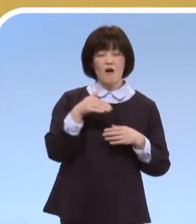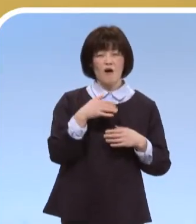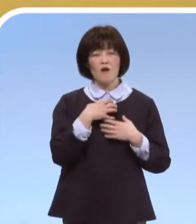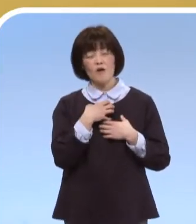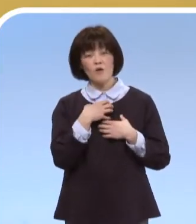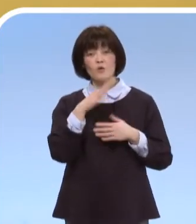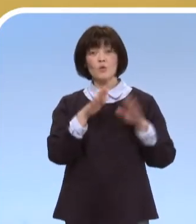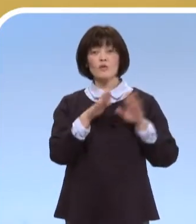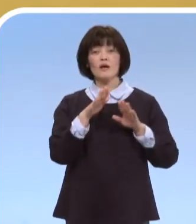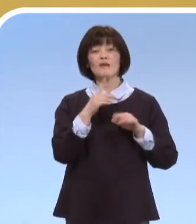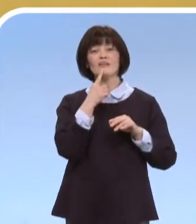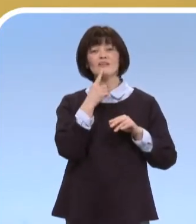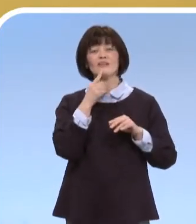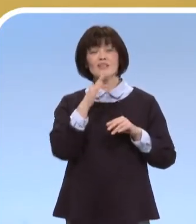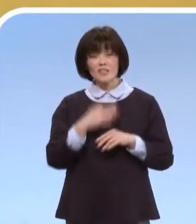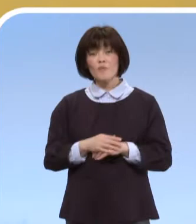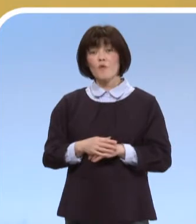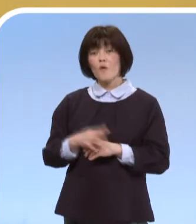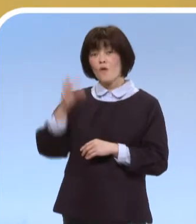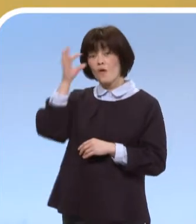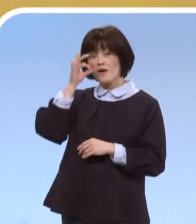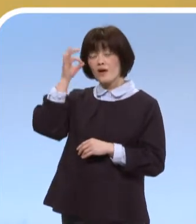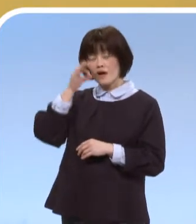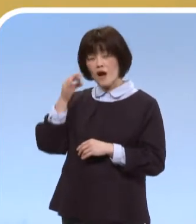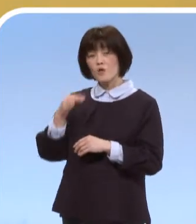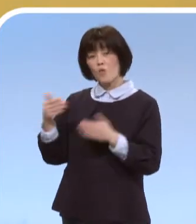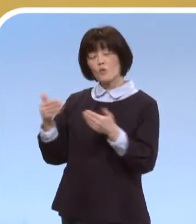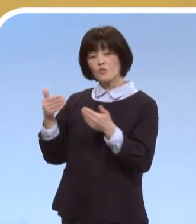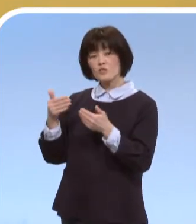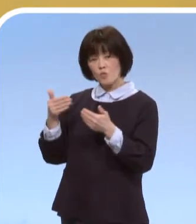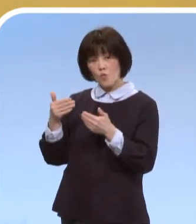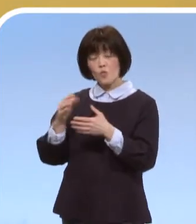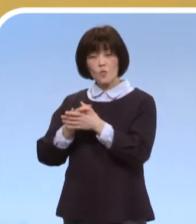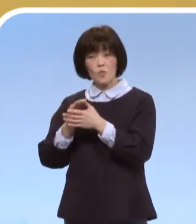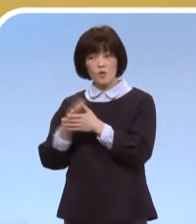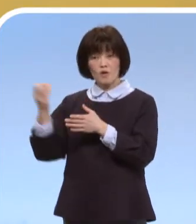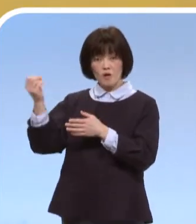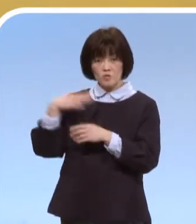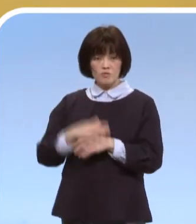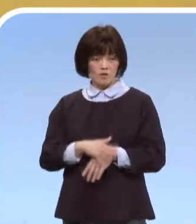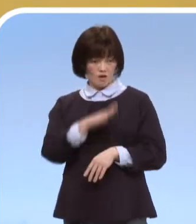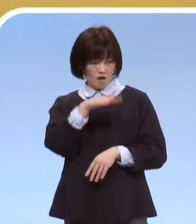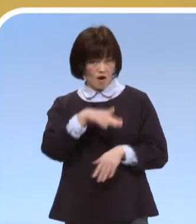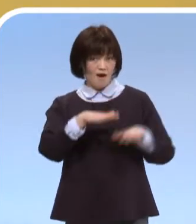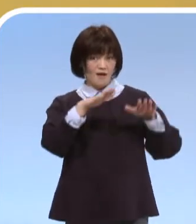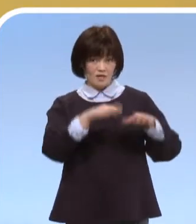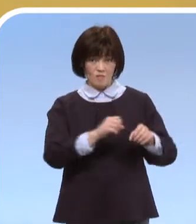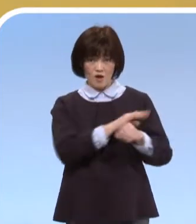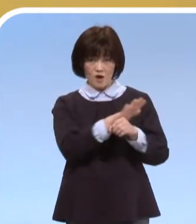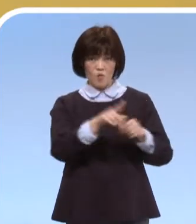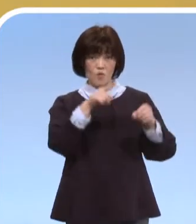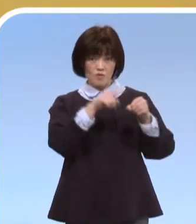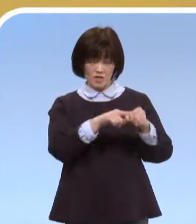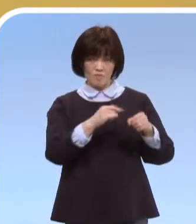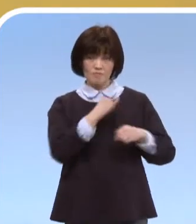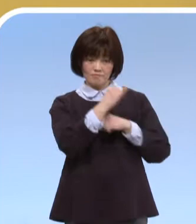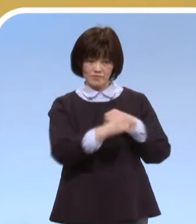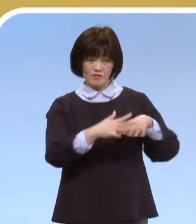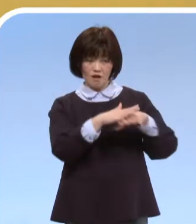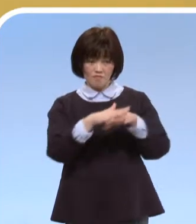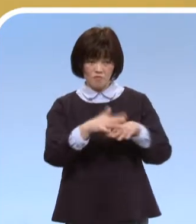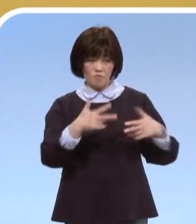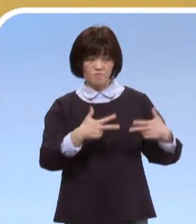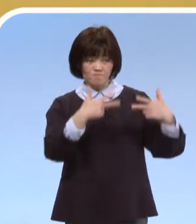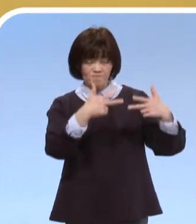ど、たまたま同じように観光業で影響を受けてる知人がいるんですけど、なんかオンライン化が結構進んでるっ